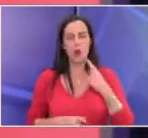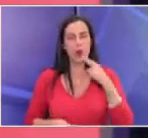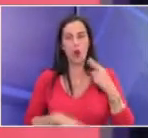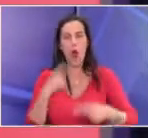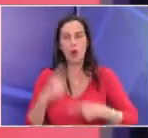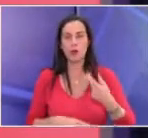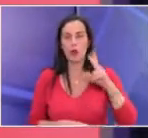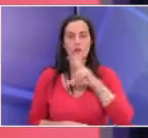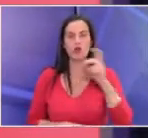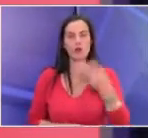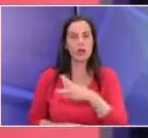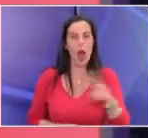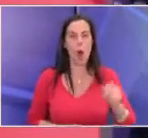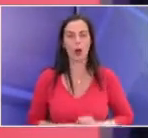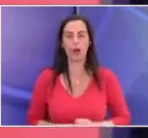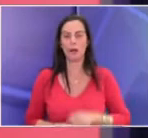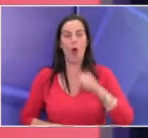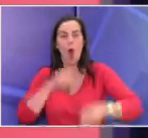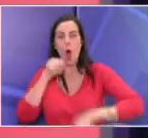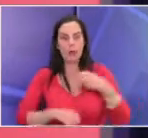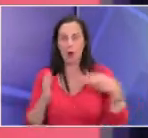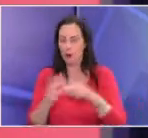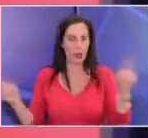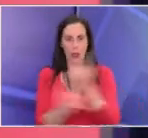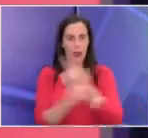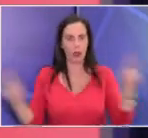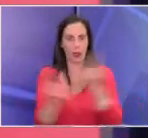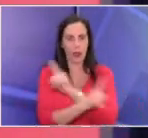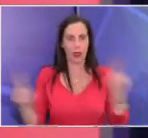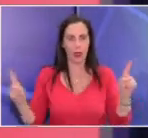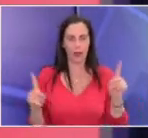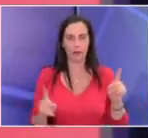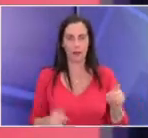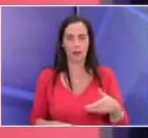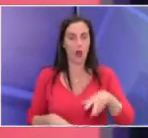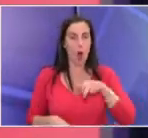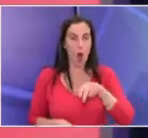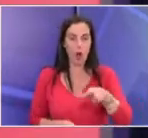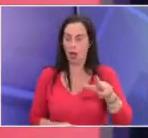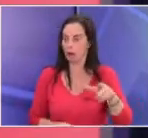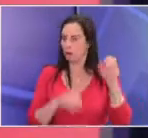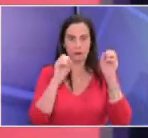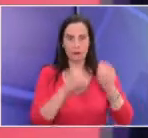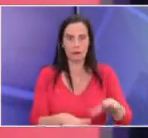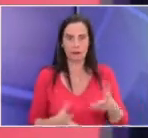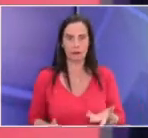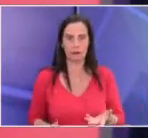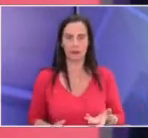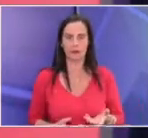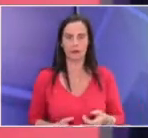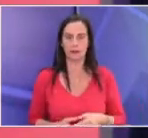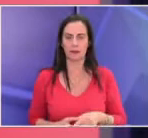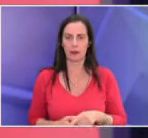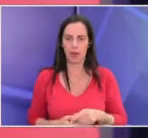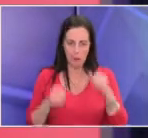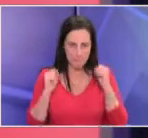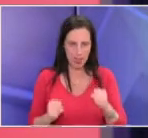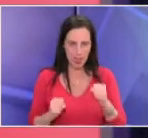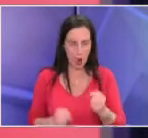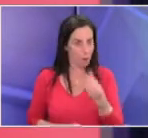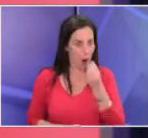שנושא הביטחון ישחק תפקיד מרכזי. לטעמי, הוא חייב להיות במרכז הבמה. אני ועוד